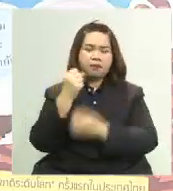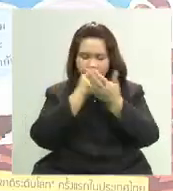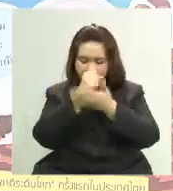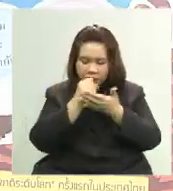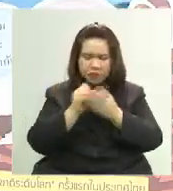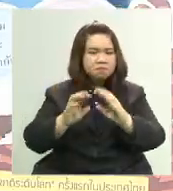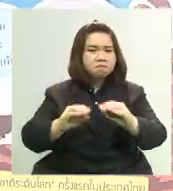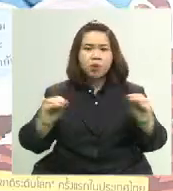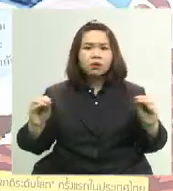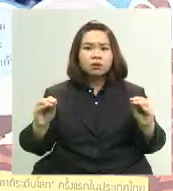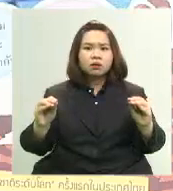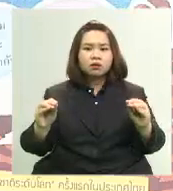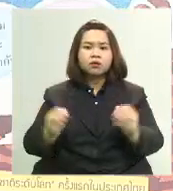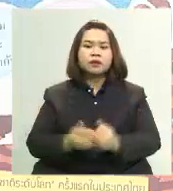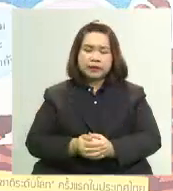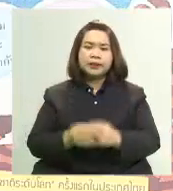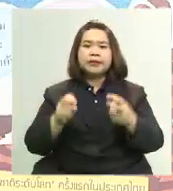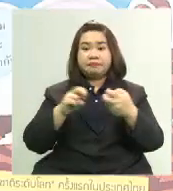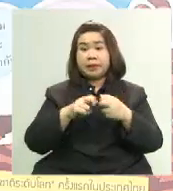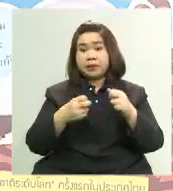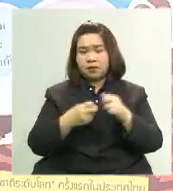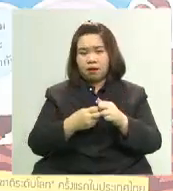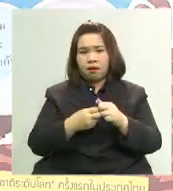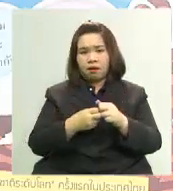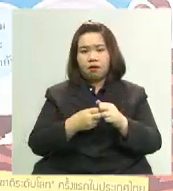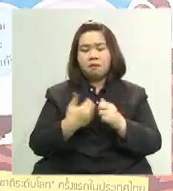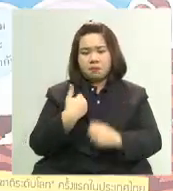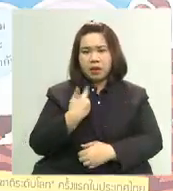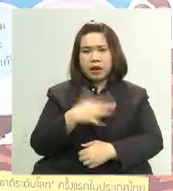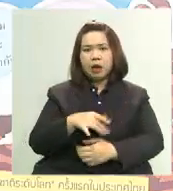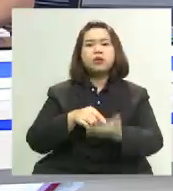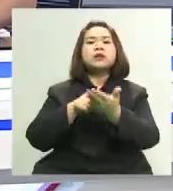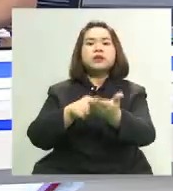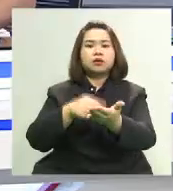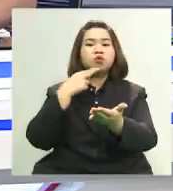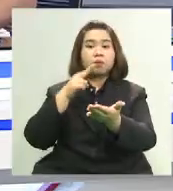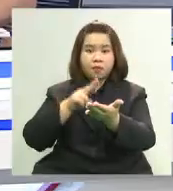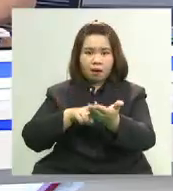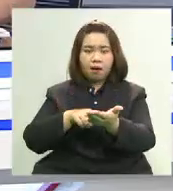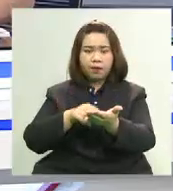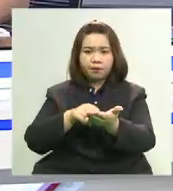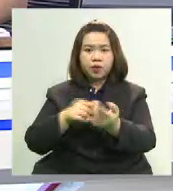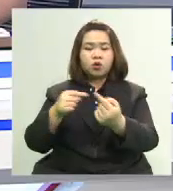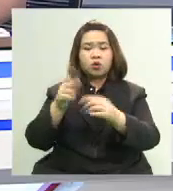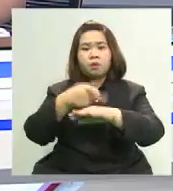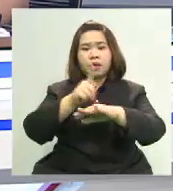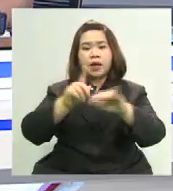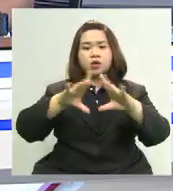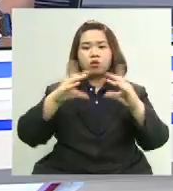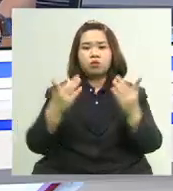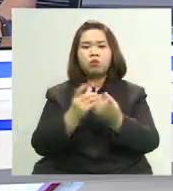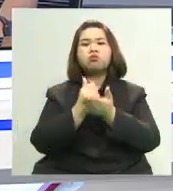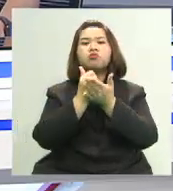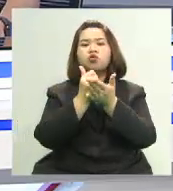าเสพติดเนี่ยหมดไปสักทีหนึ่งหนึ่งปัญหาที่เกิดขึ้นแล้ววันนี้มีการเดินทางไปยื่นหนังสือนะคะก็คือทางประธานชมรมช่วย